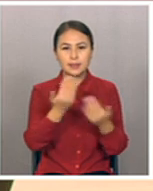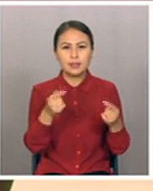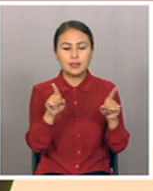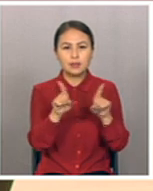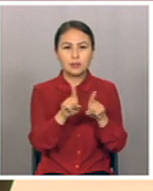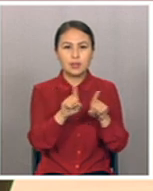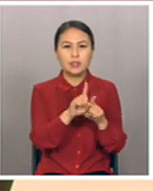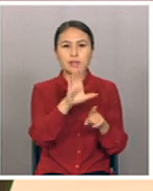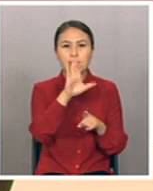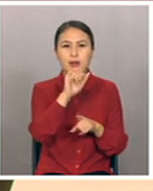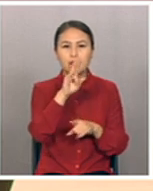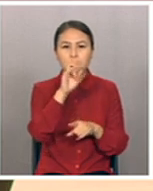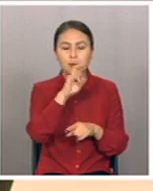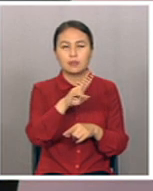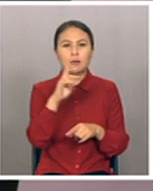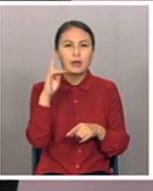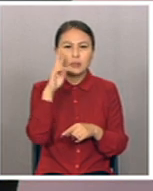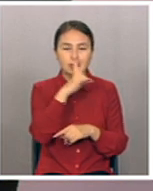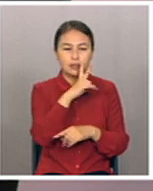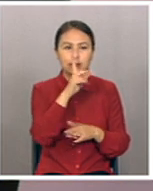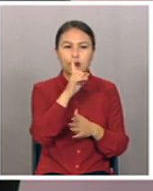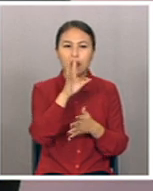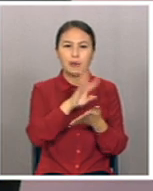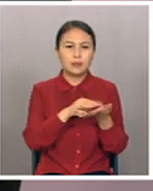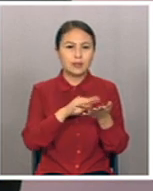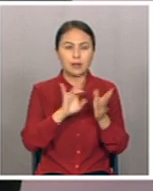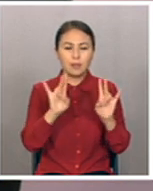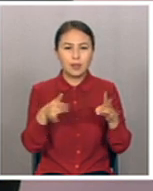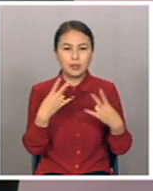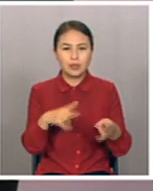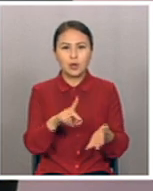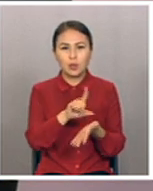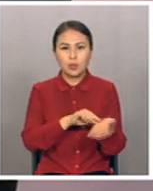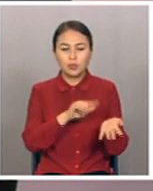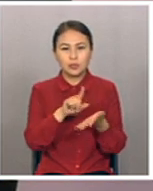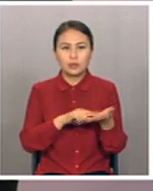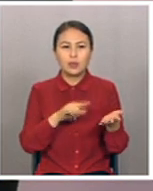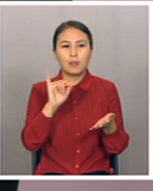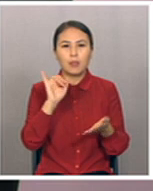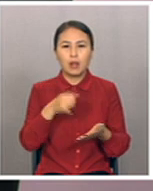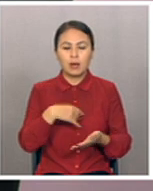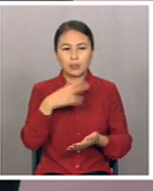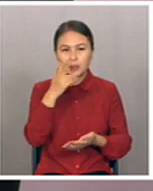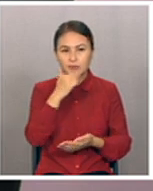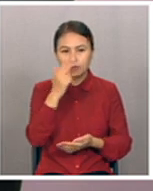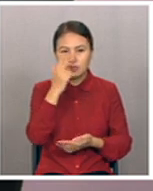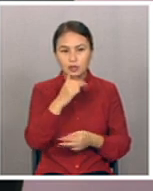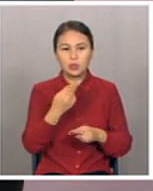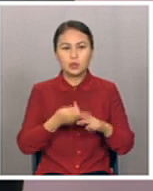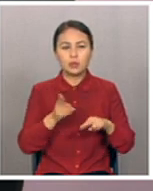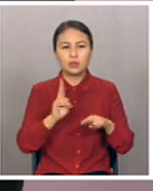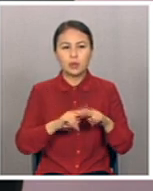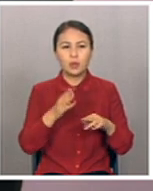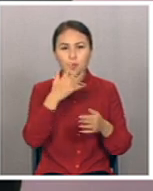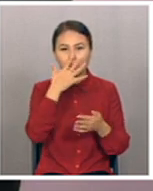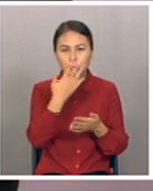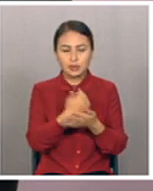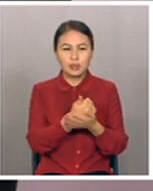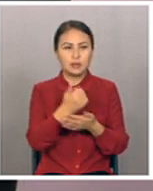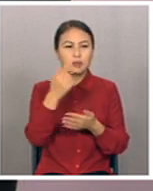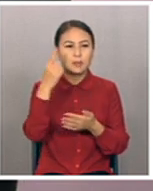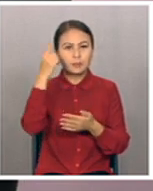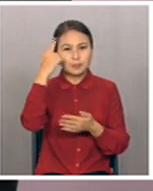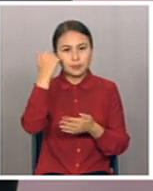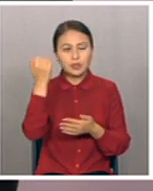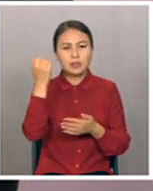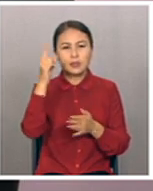санаттың қатесін қайталамаңдар. Өйткені, көшіру жаман әдетке жатады екен. Өздеріңнің білімдеріңе сенімді